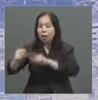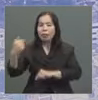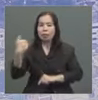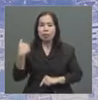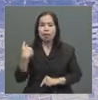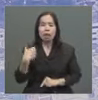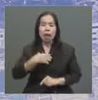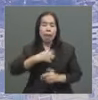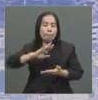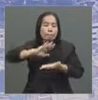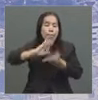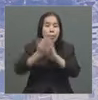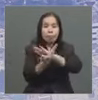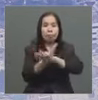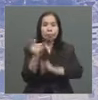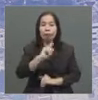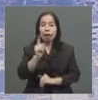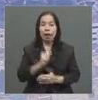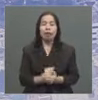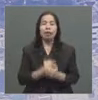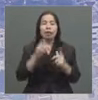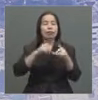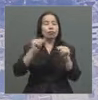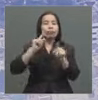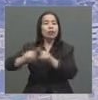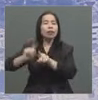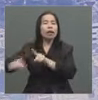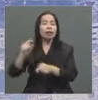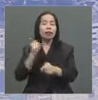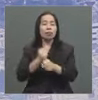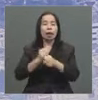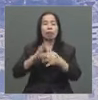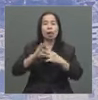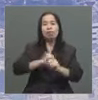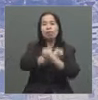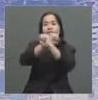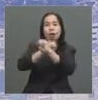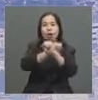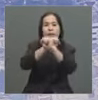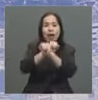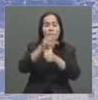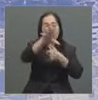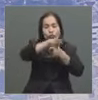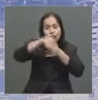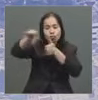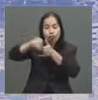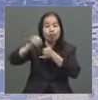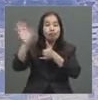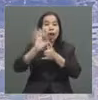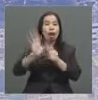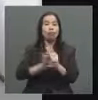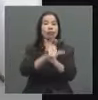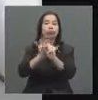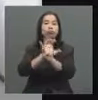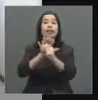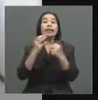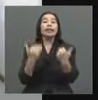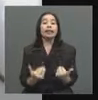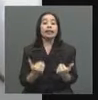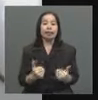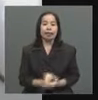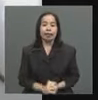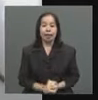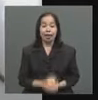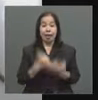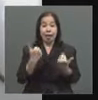ประยุกต์ใช้ในเรื่องต่างๆเพื่อเป็นการป้องกันโรคโควิด-19 นี้นี่คือภาพ